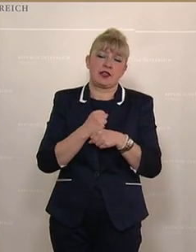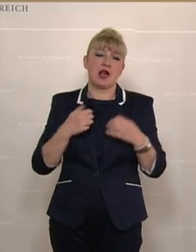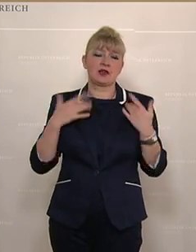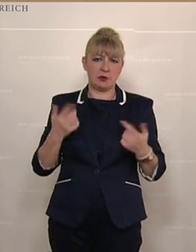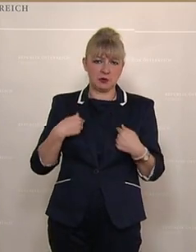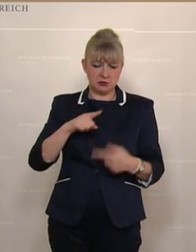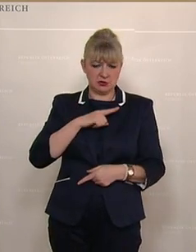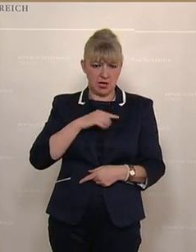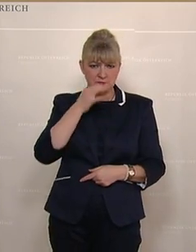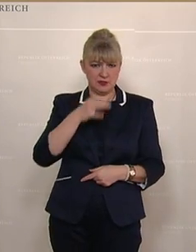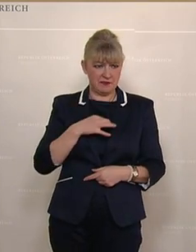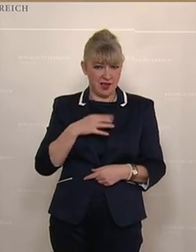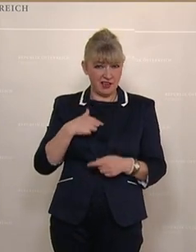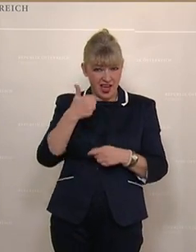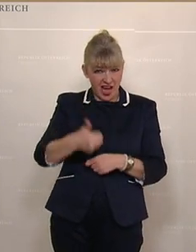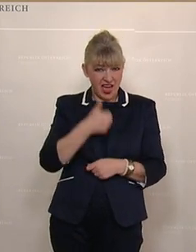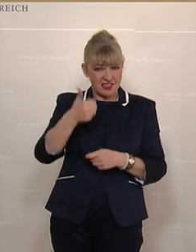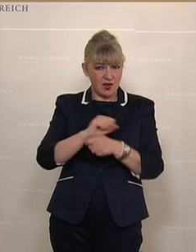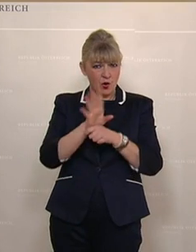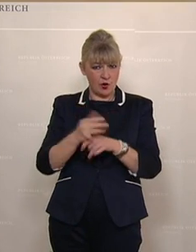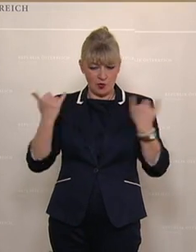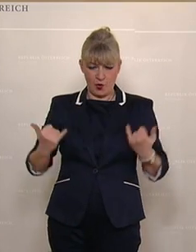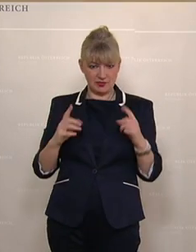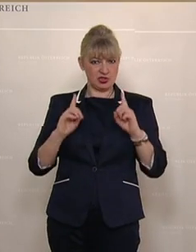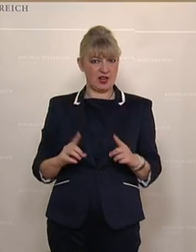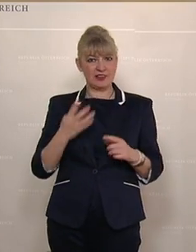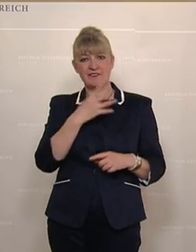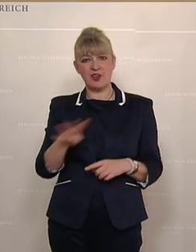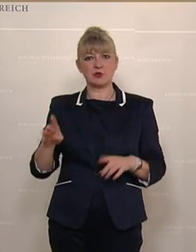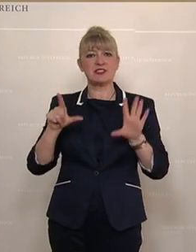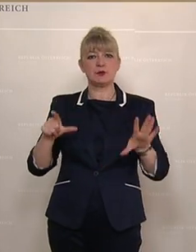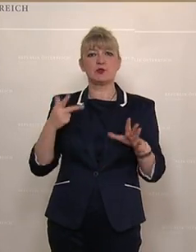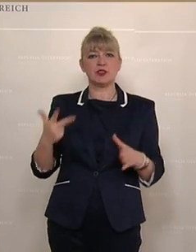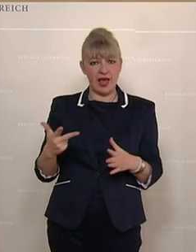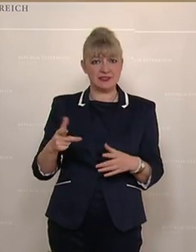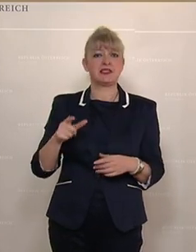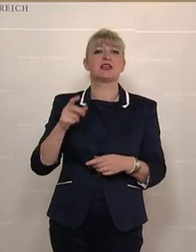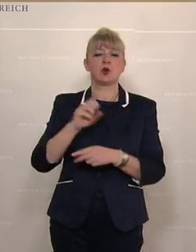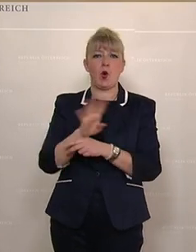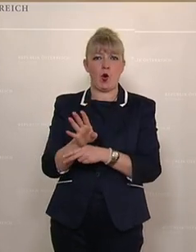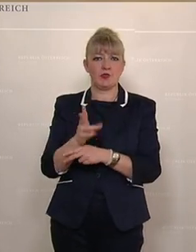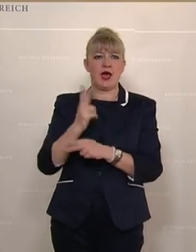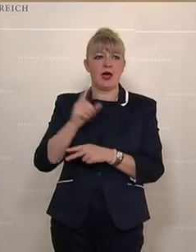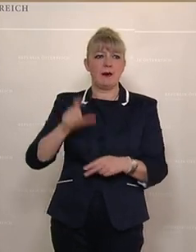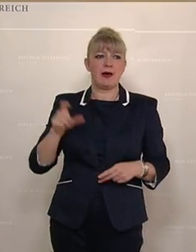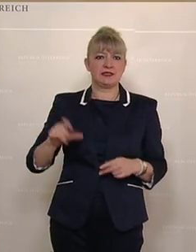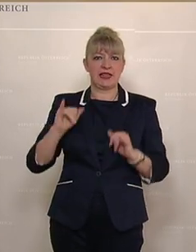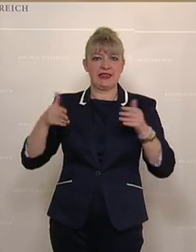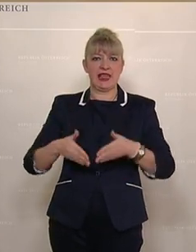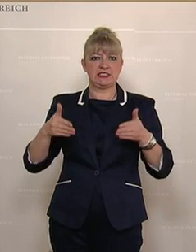da frage ich mich, ein Jahr Corona, mit heutigem Stand sind 437 Corona-Patienten auf